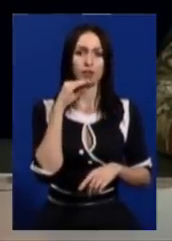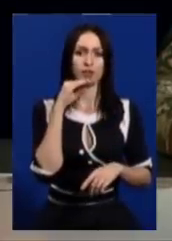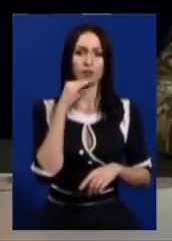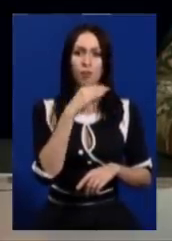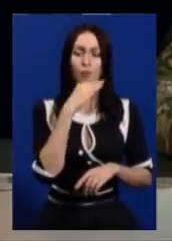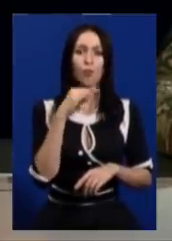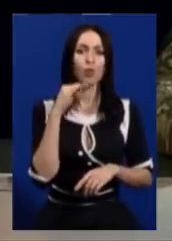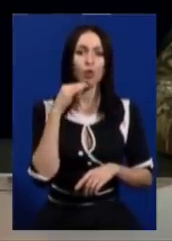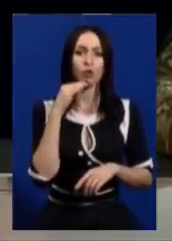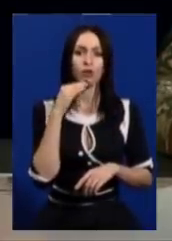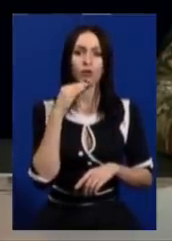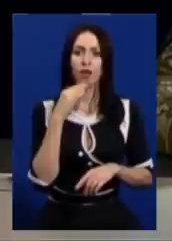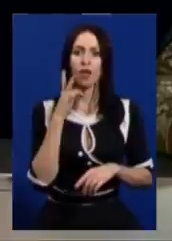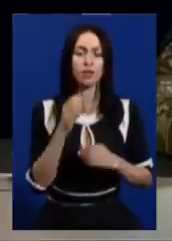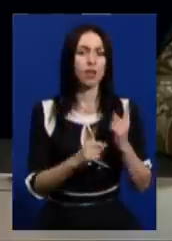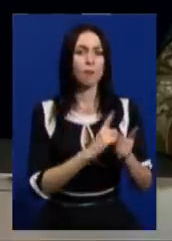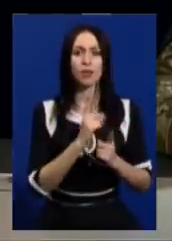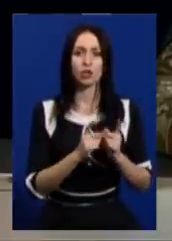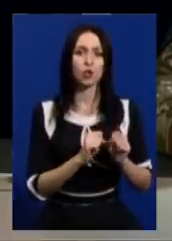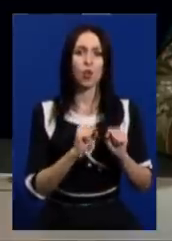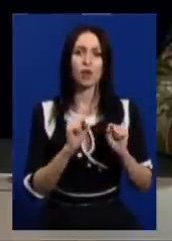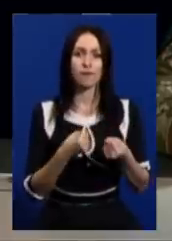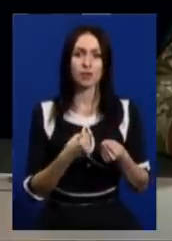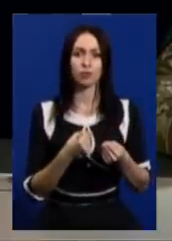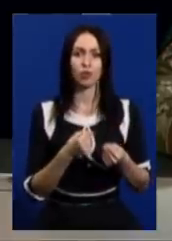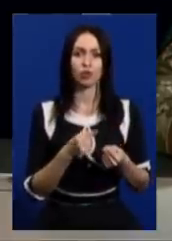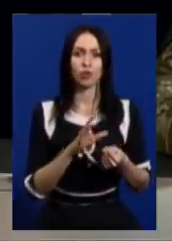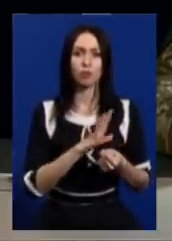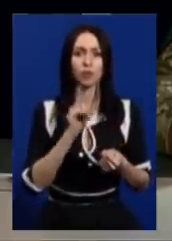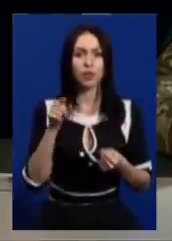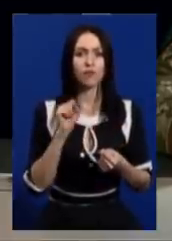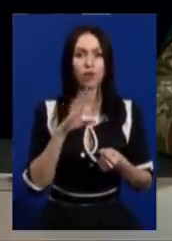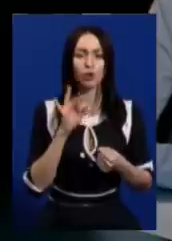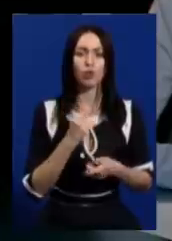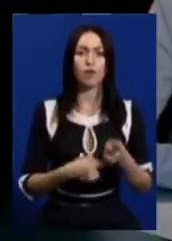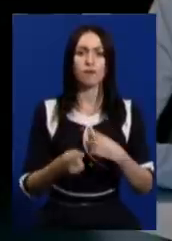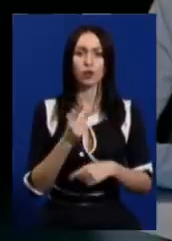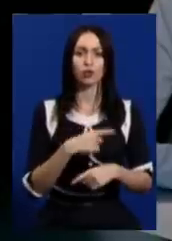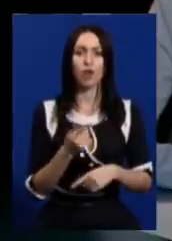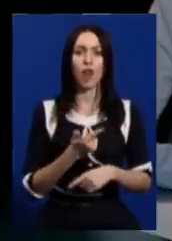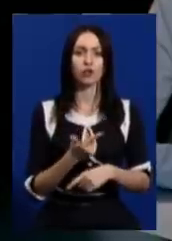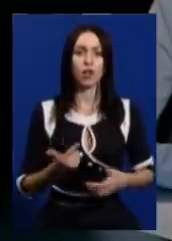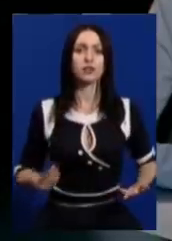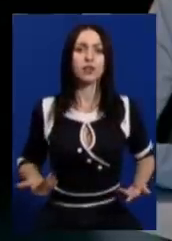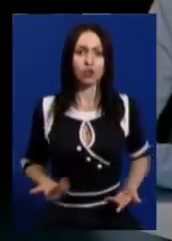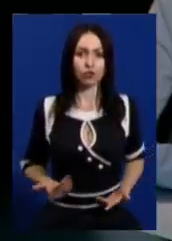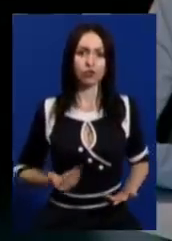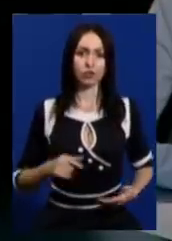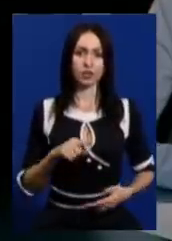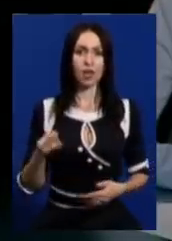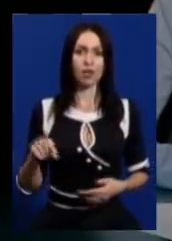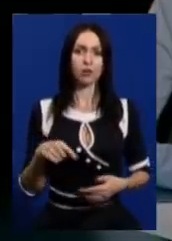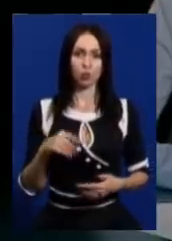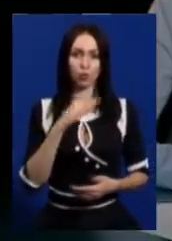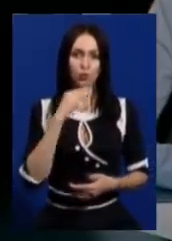многие не перестроились, возможно, побывав в зоне АТО и вернувшись в гражданской жизни, они, ну,